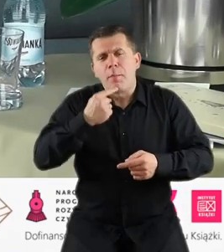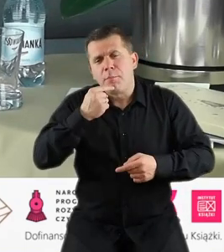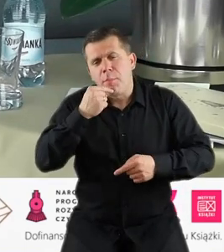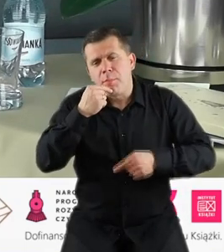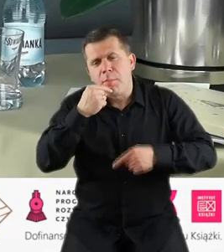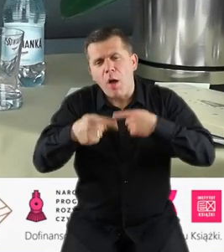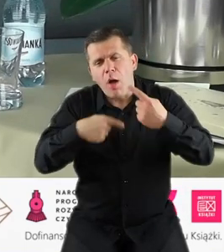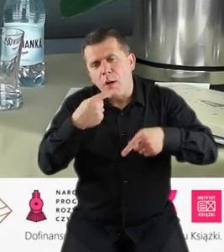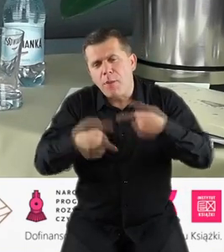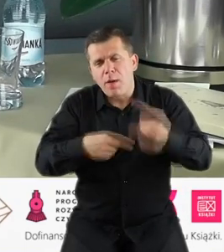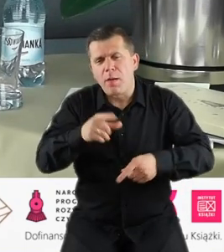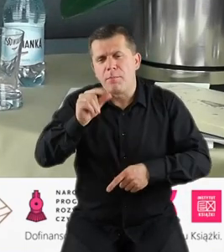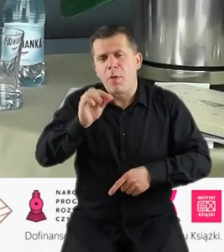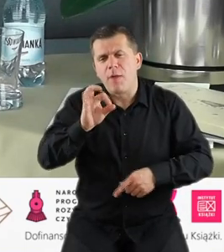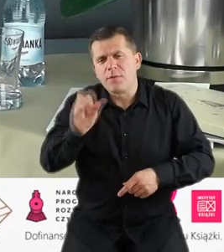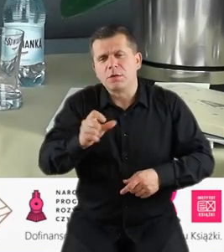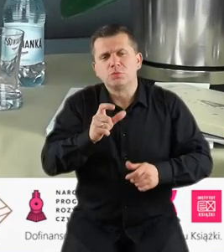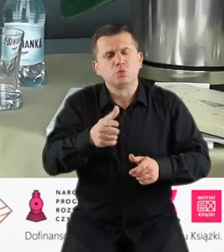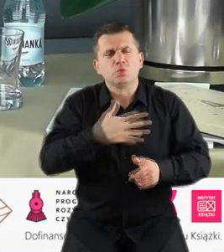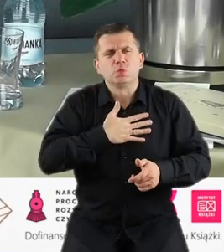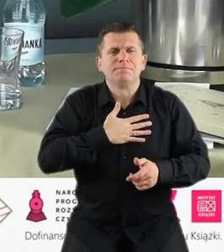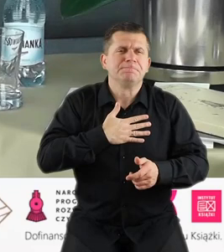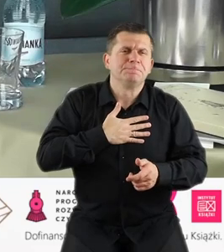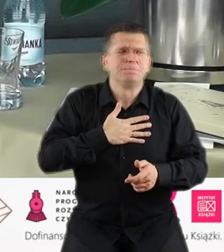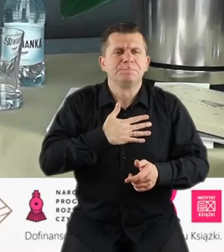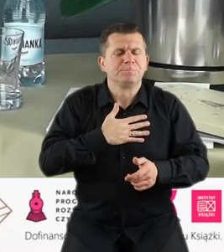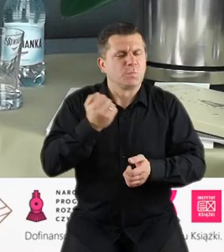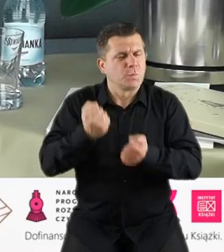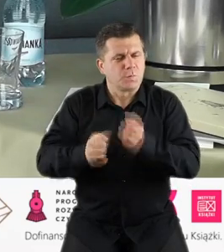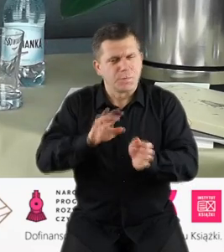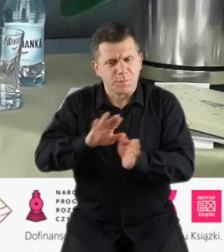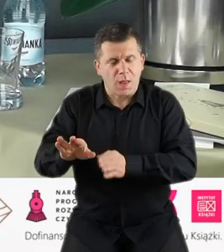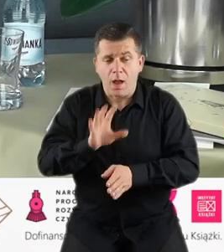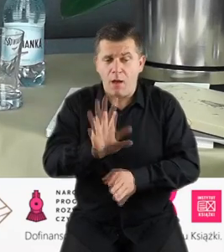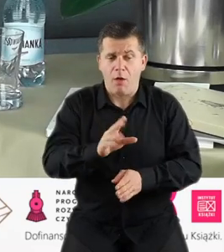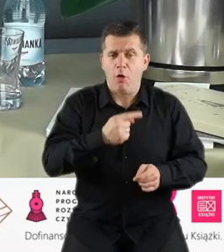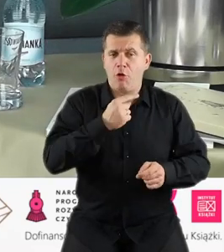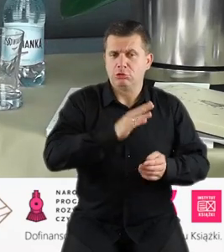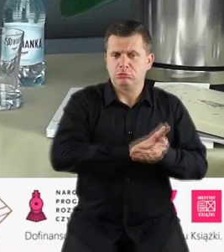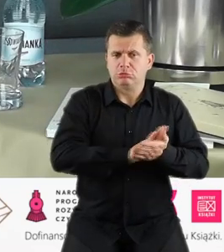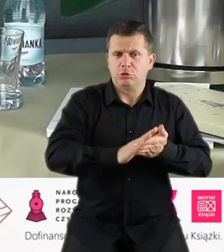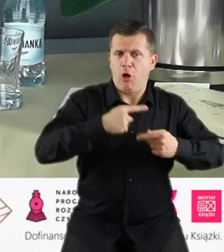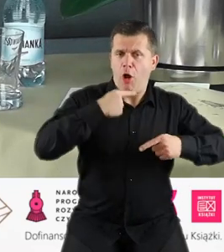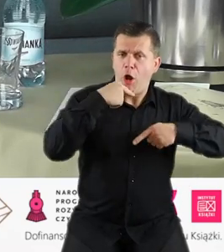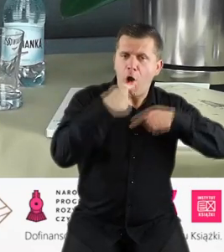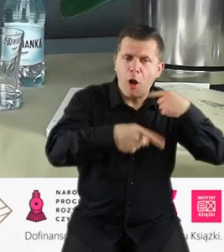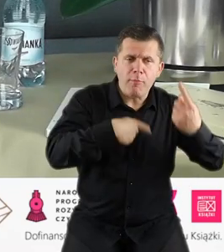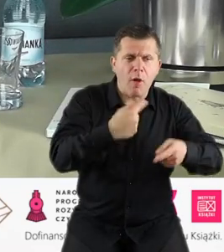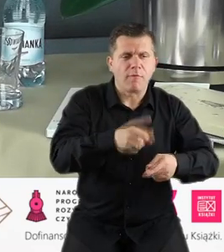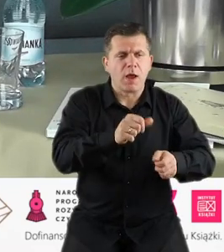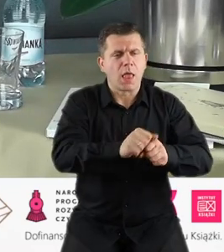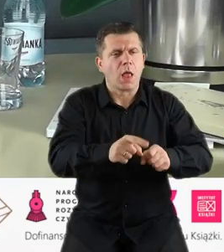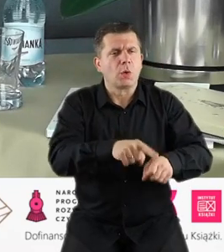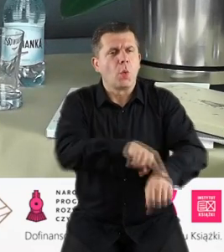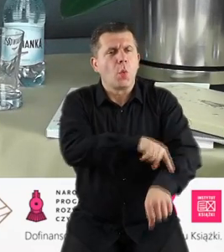To jest dla mnie mentalnie chyba za trudne. Natomiast opowiadanie ma taką